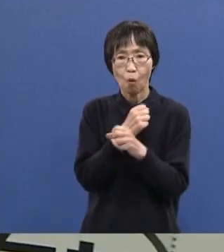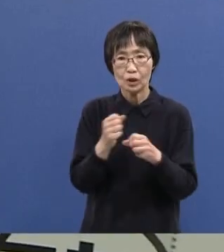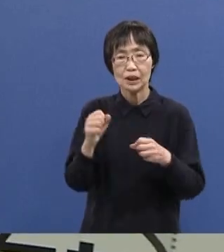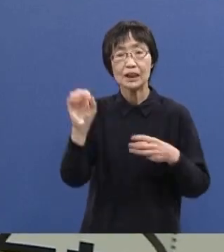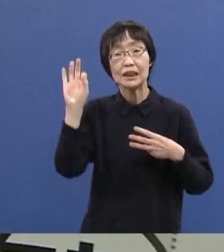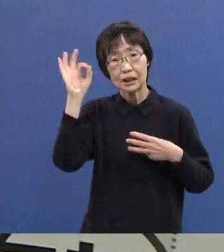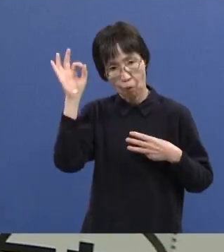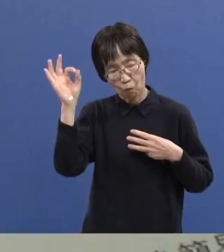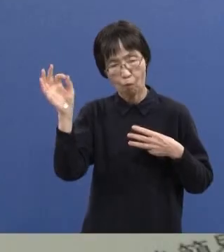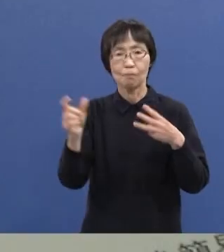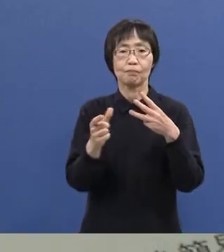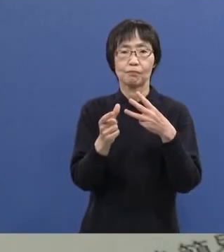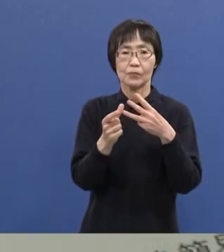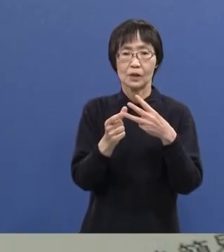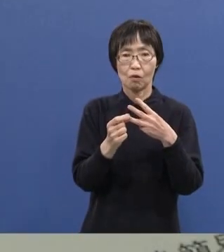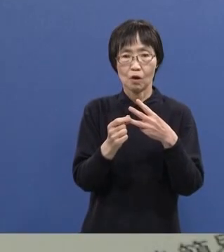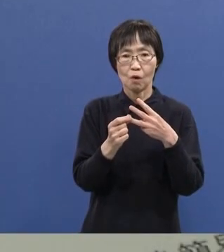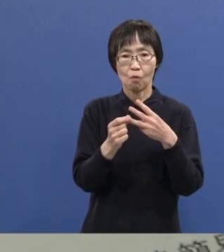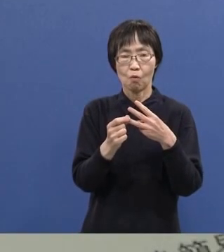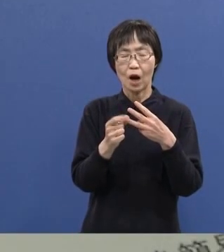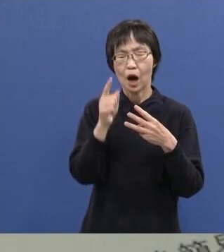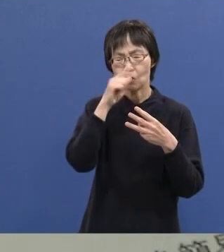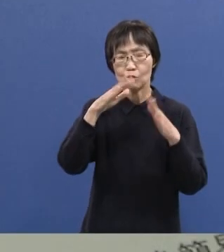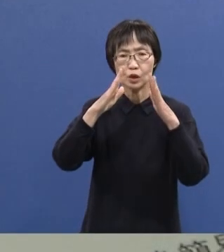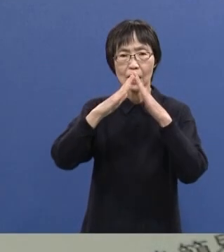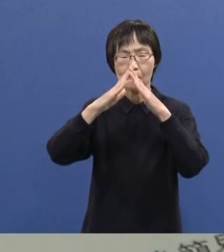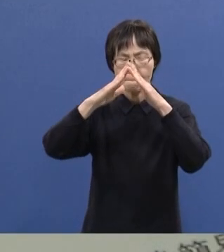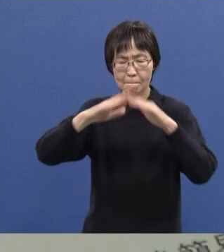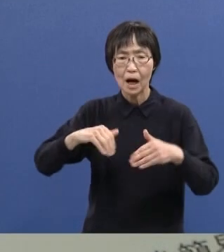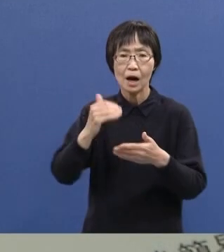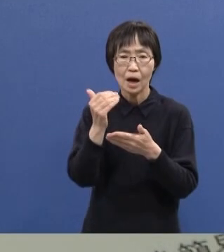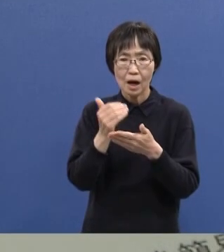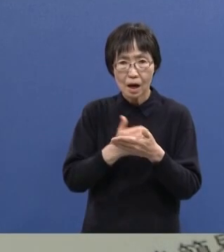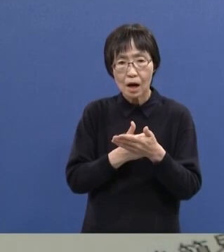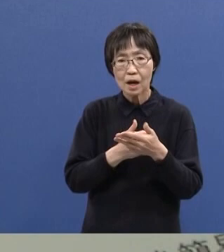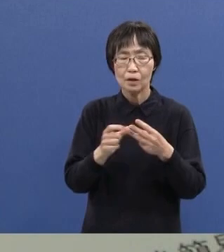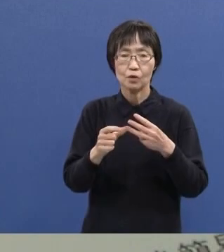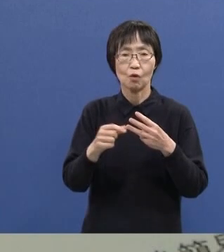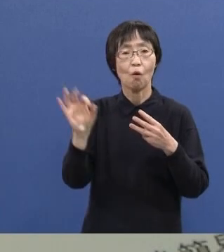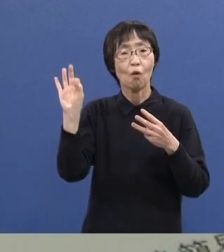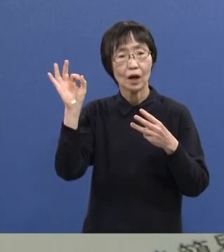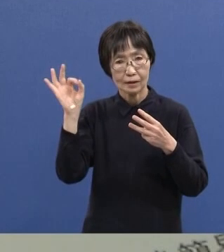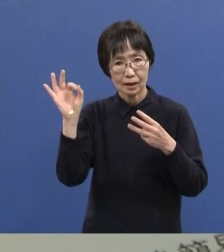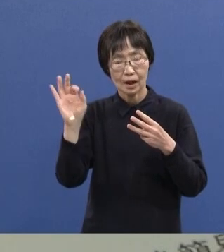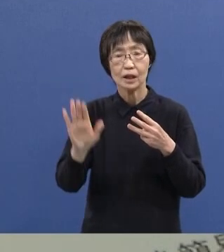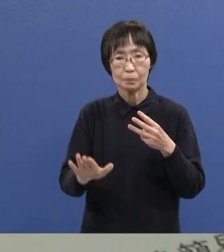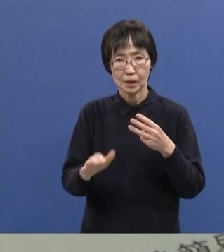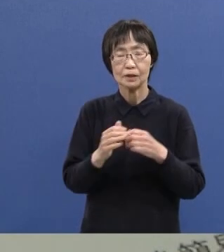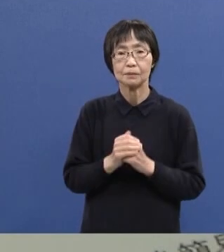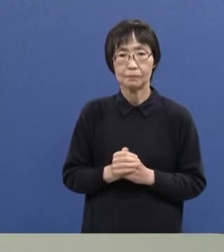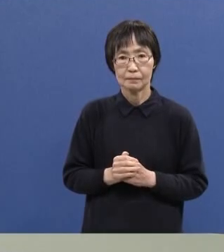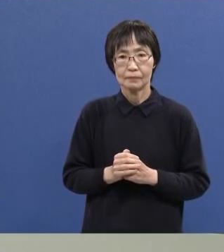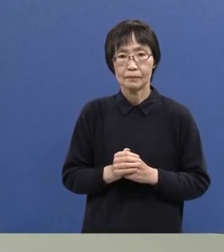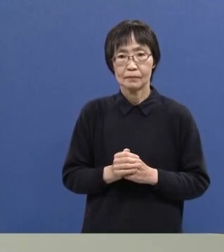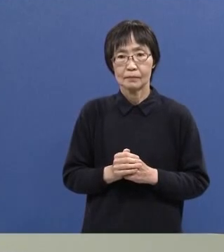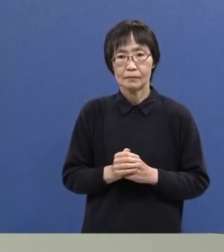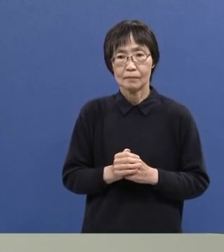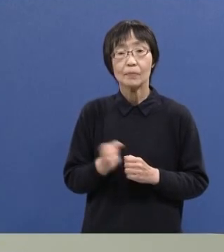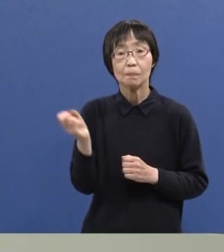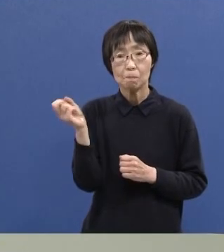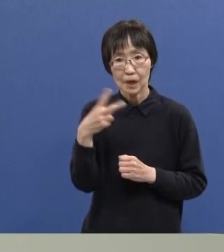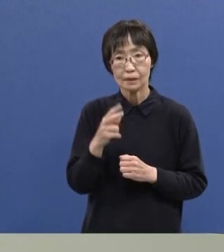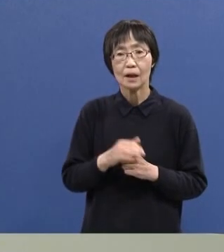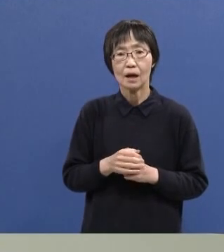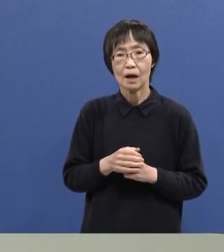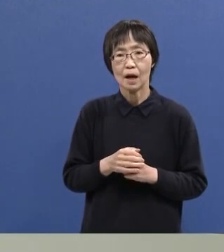補助、古い家を解体するための除却工事費用の補助です。また